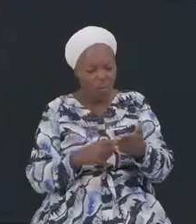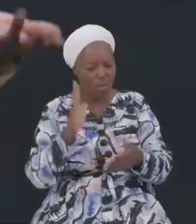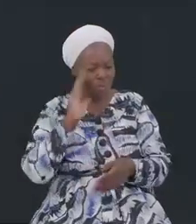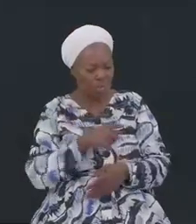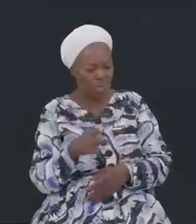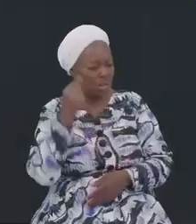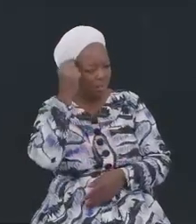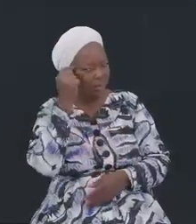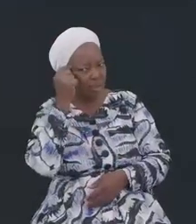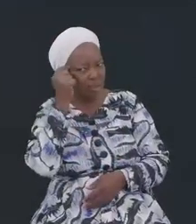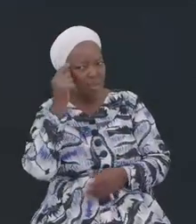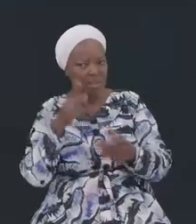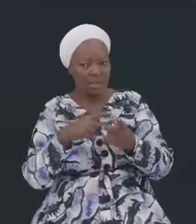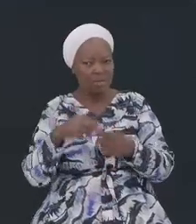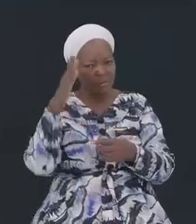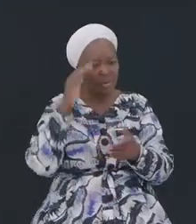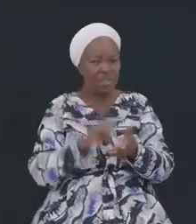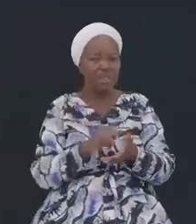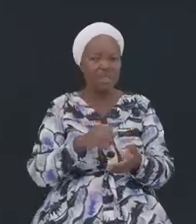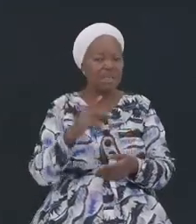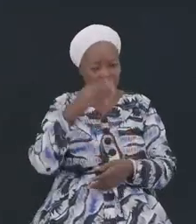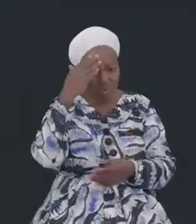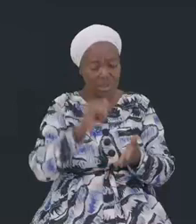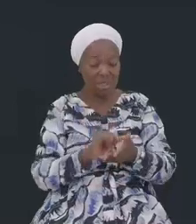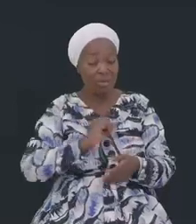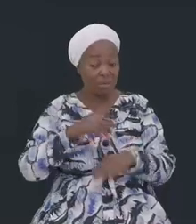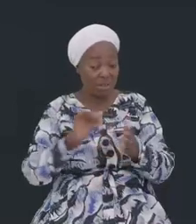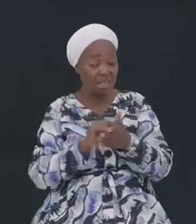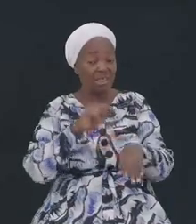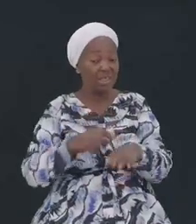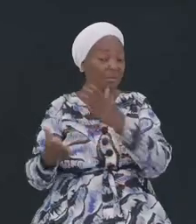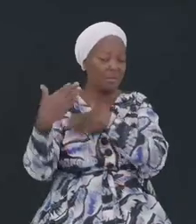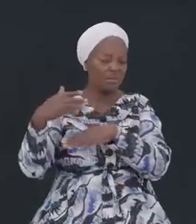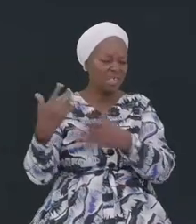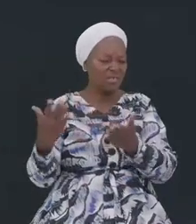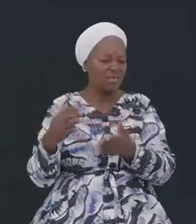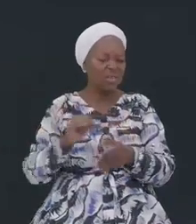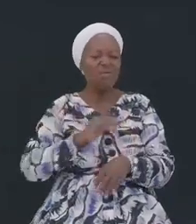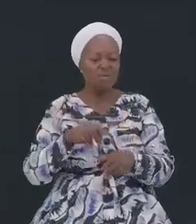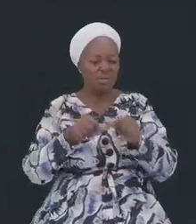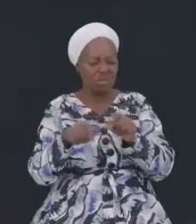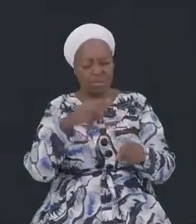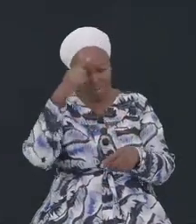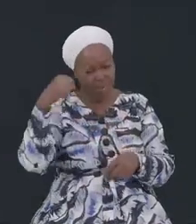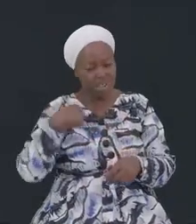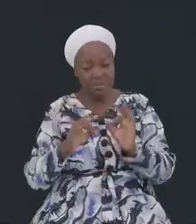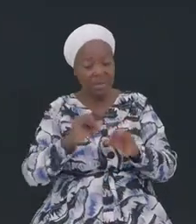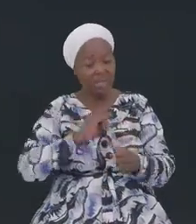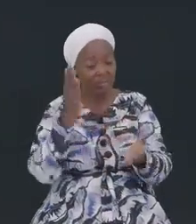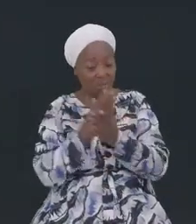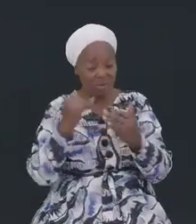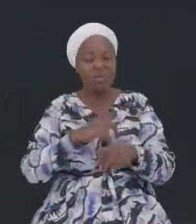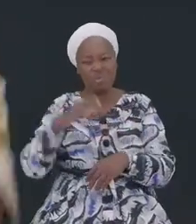Oui, ils sauront que je le faisais dans le passé. Je ne veux pas continuer maintenant, mais si j'arrête maintenant, ils vont penser, tu